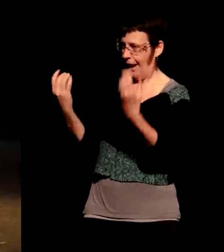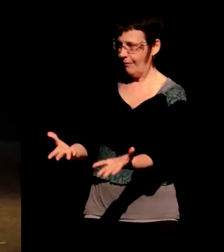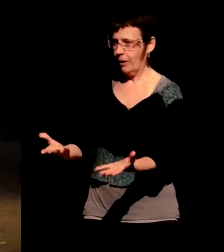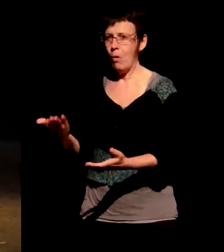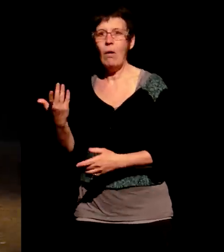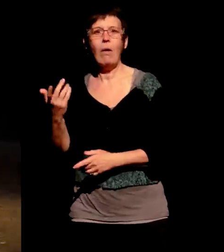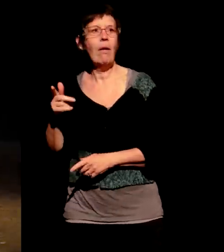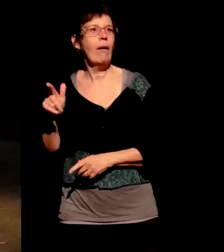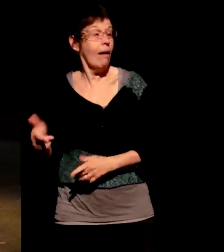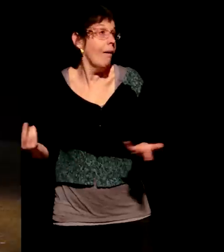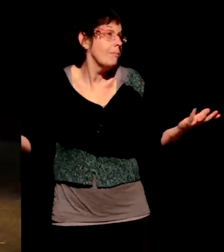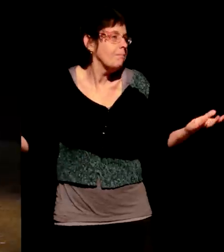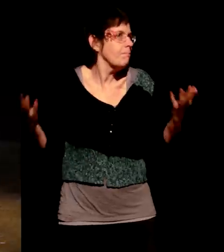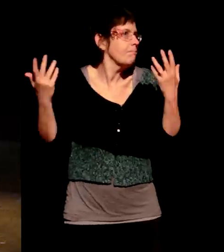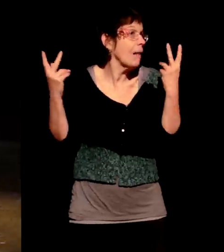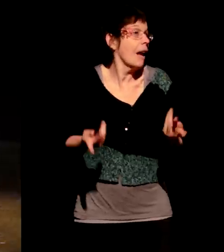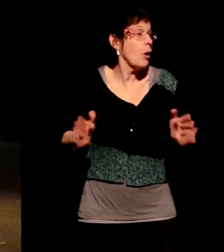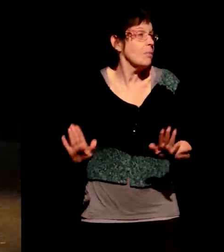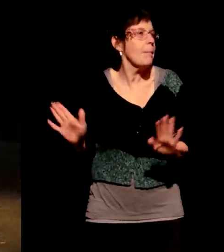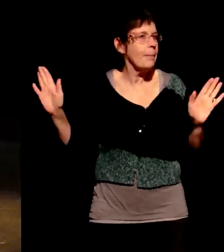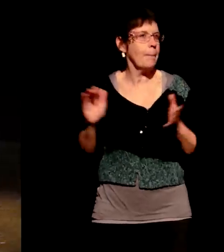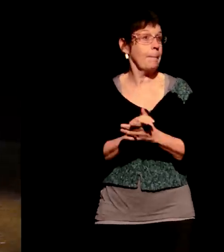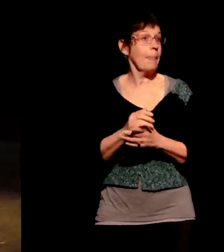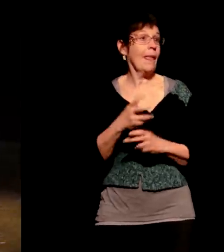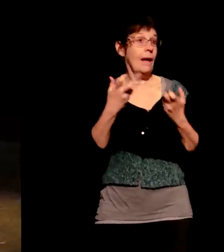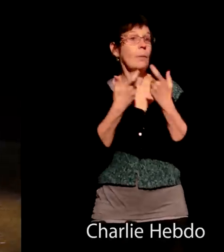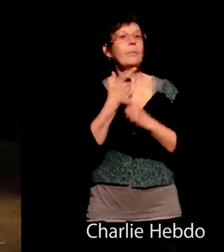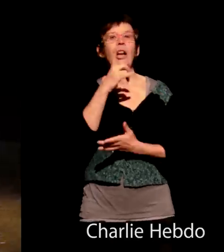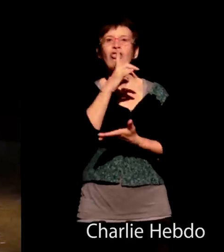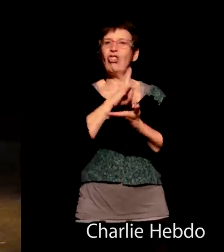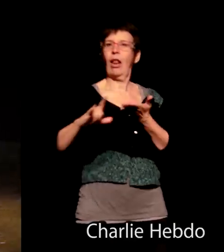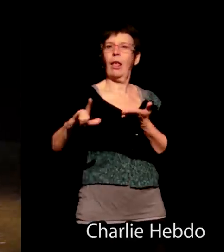qu'il y a eu cette actualité. Un bon exemple, à mon avis, c'est Charlie Hebdo.